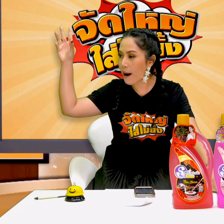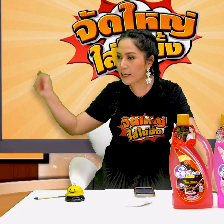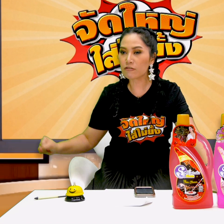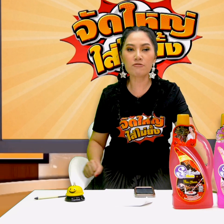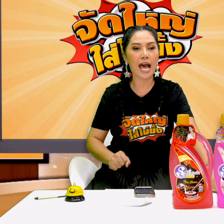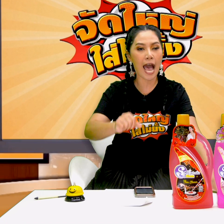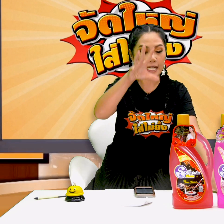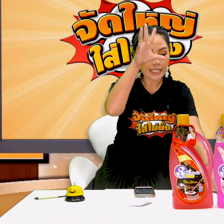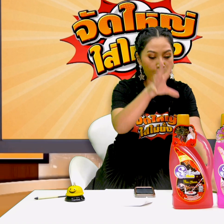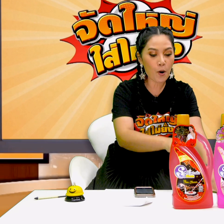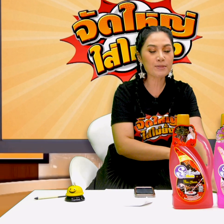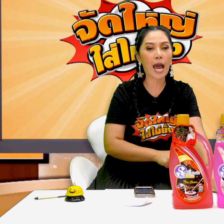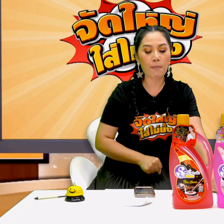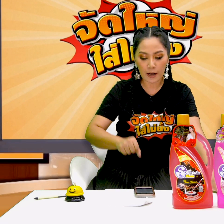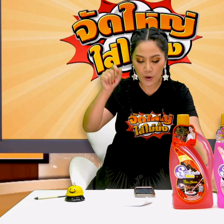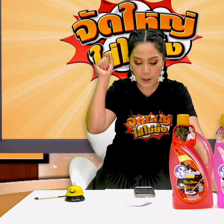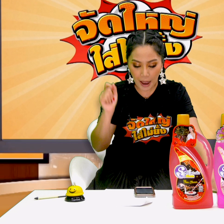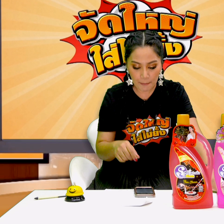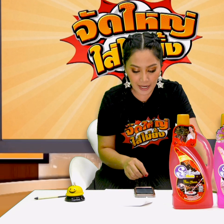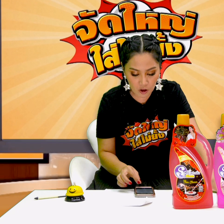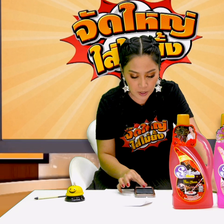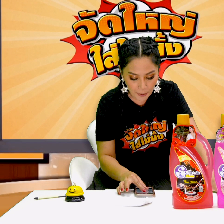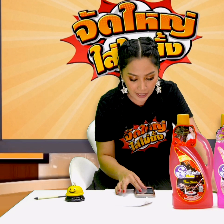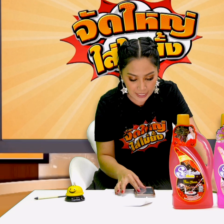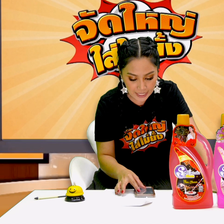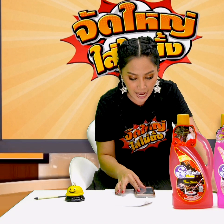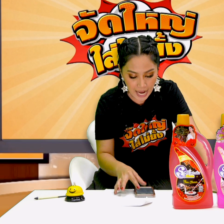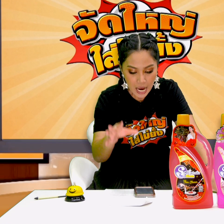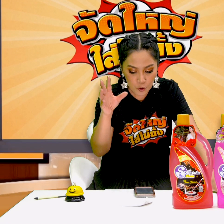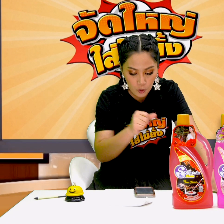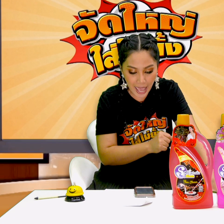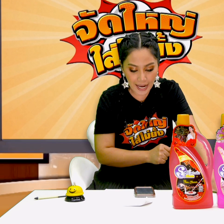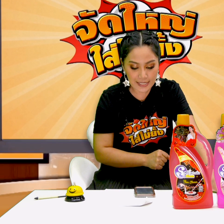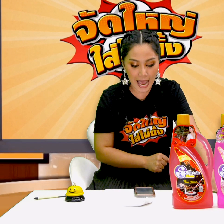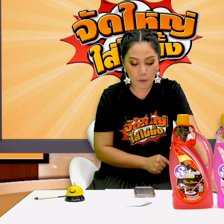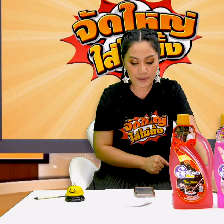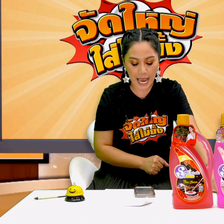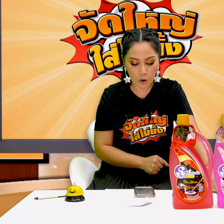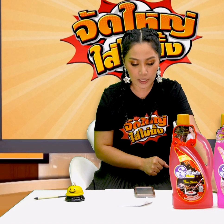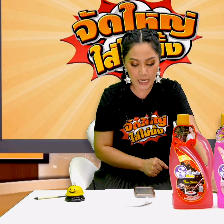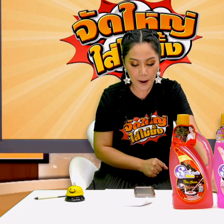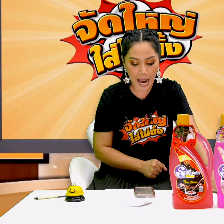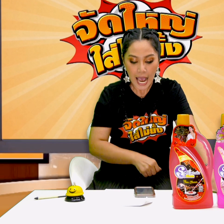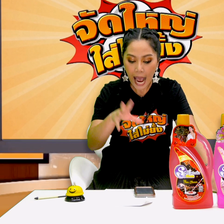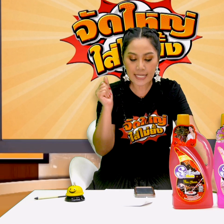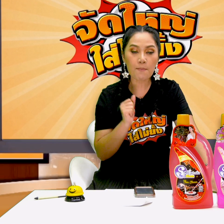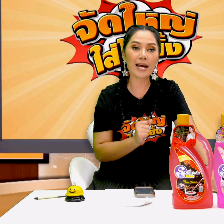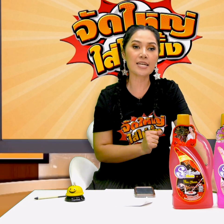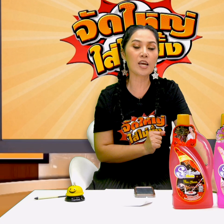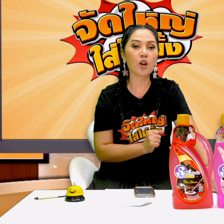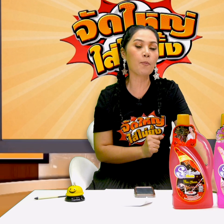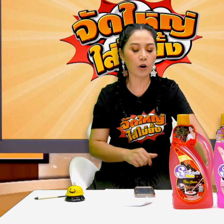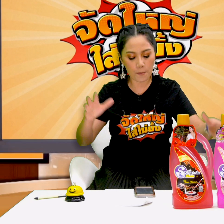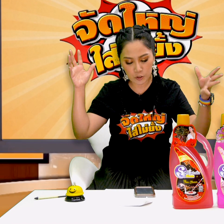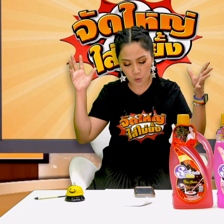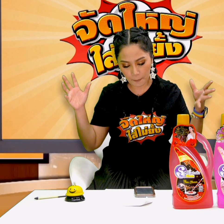วังบ้านก็ต้องสะอาดทำความสะอาดบ้านด้วยสปาบ้านต้องสปาคลีนนะดูแลรักษาความสะอาดของที่พักให้สมาชิก